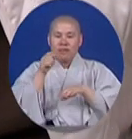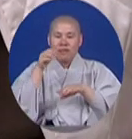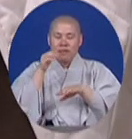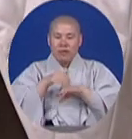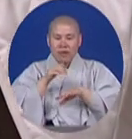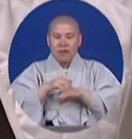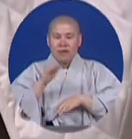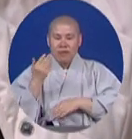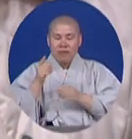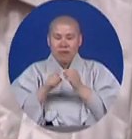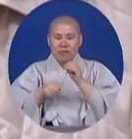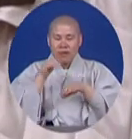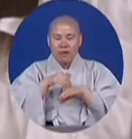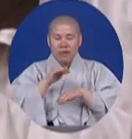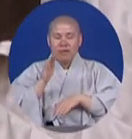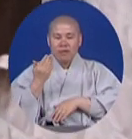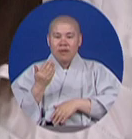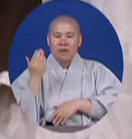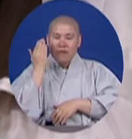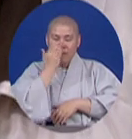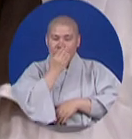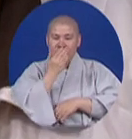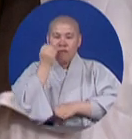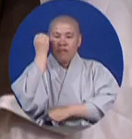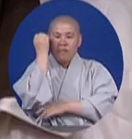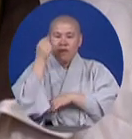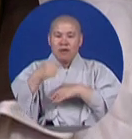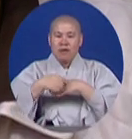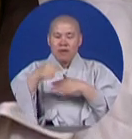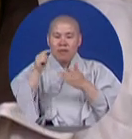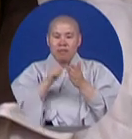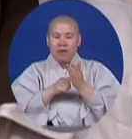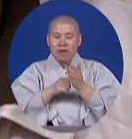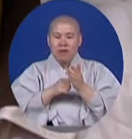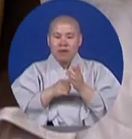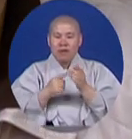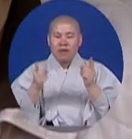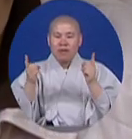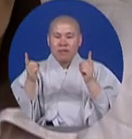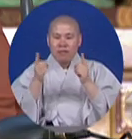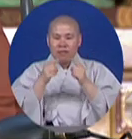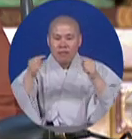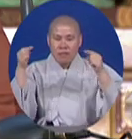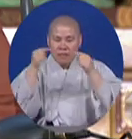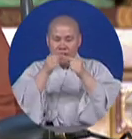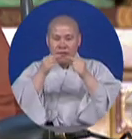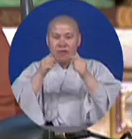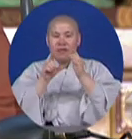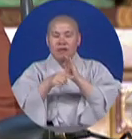그러다가 본래 청정 본심하고 딱 마주칠 때가 있어요. 이걸 등각이라고 그럽니다.